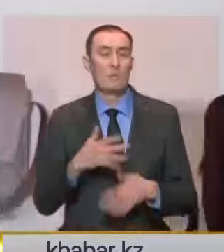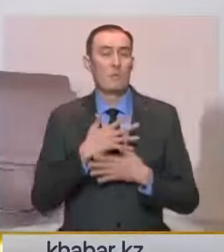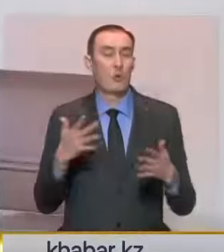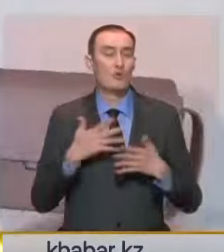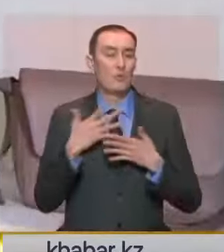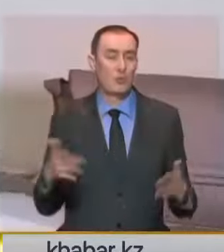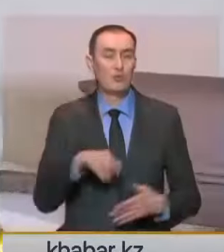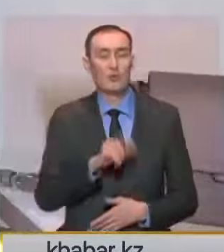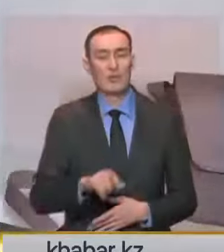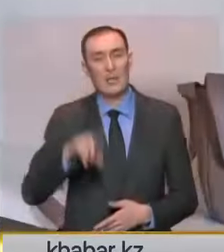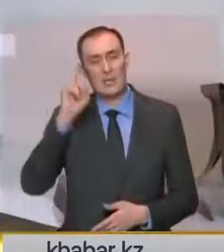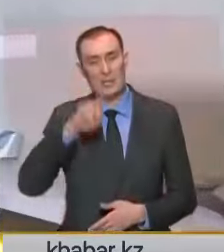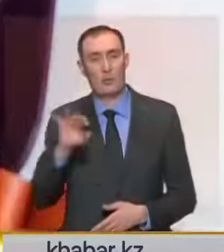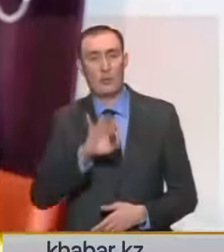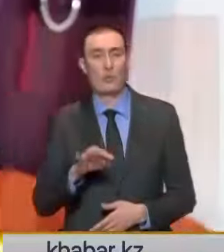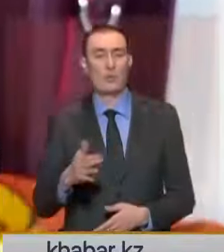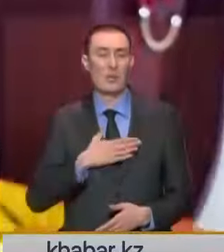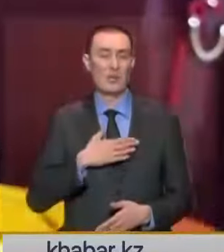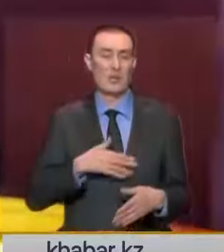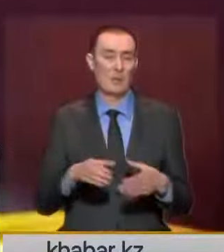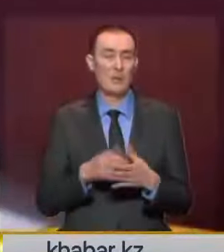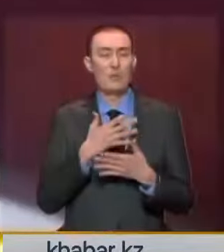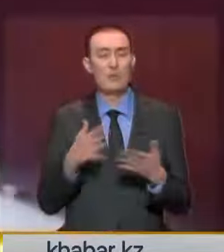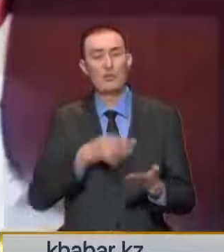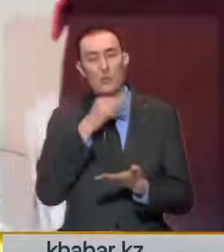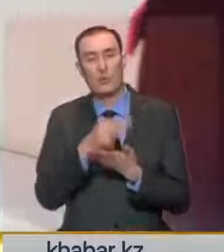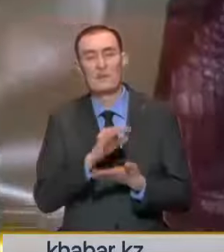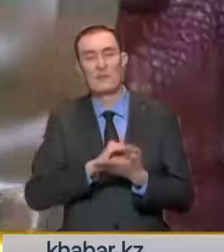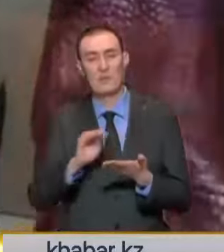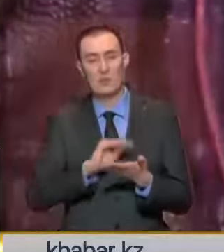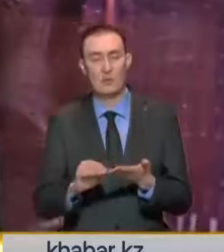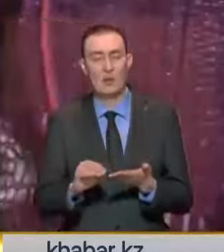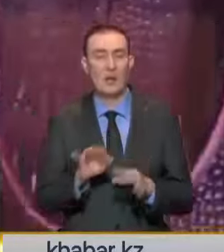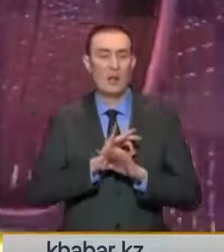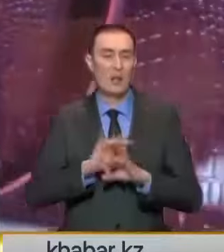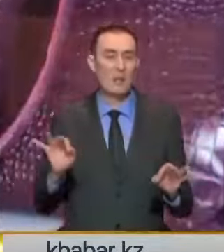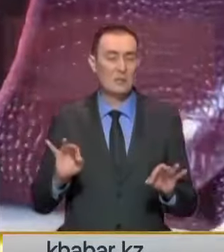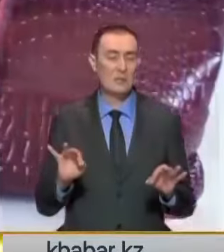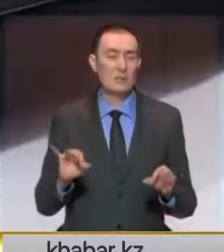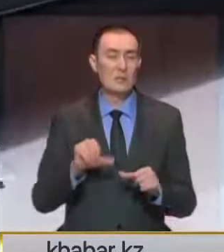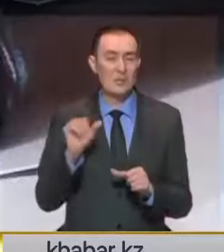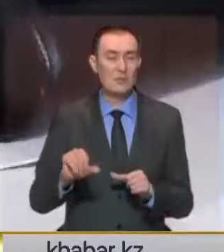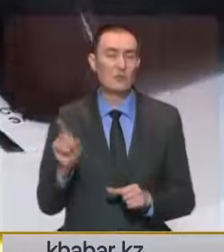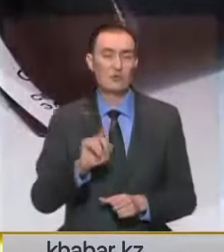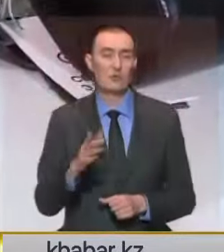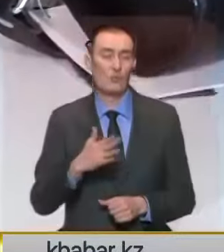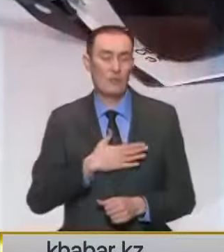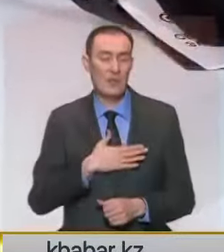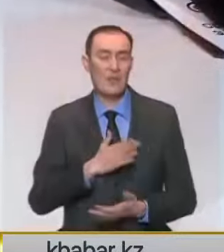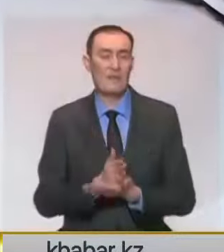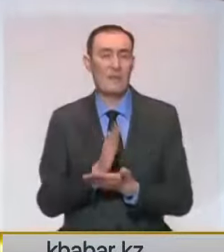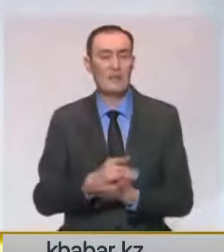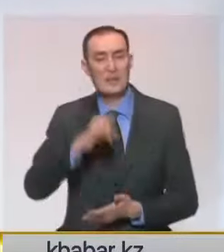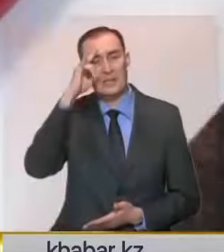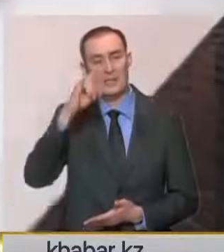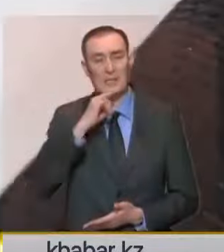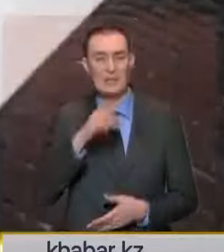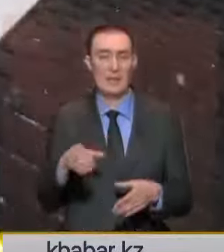больше людей узнает о нас. И больше отзывов оставляют классных именно о том, что мы являемся